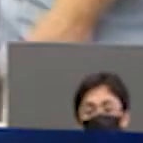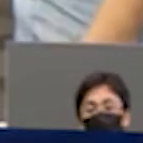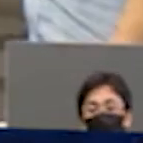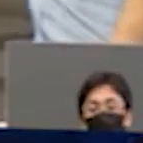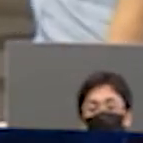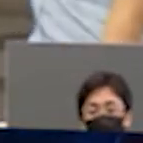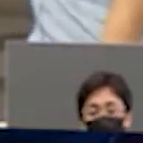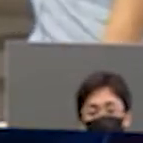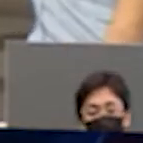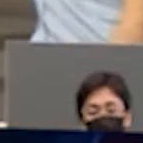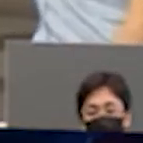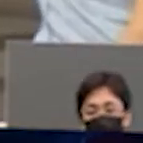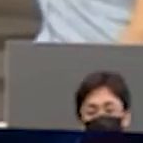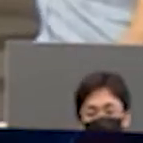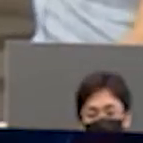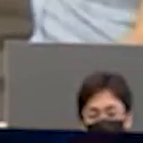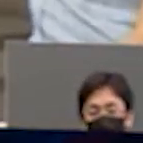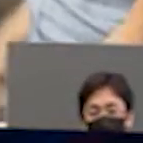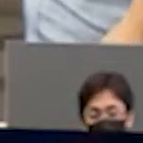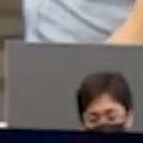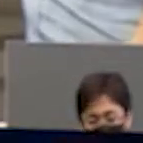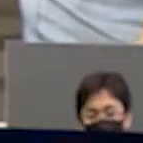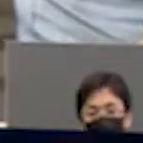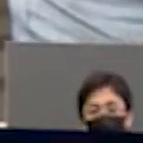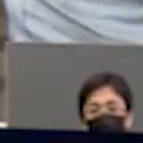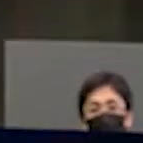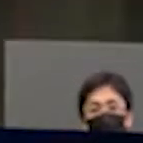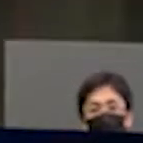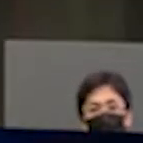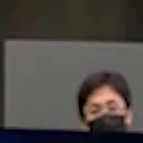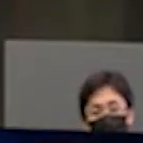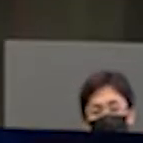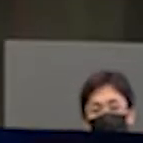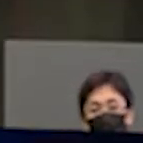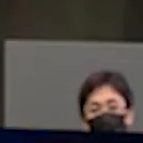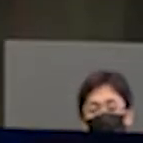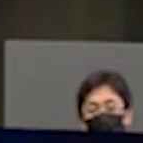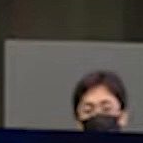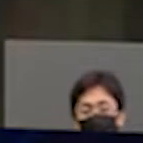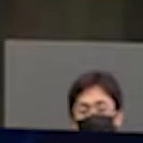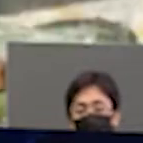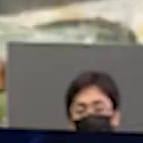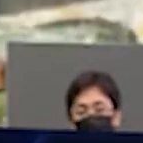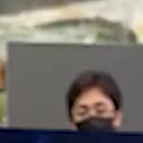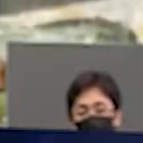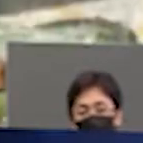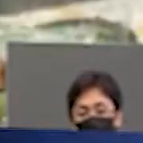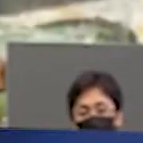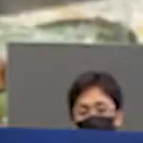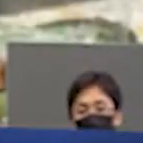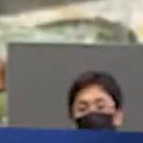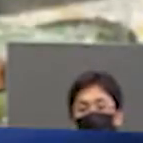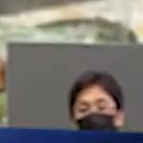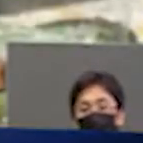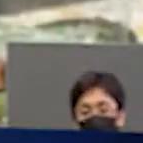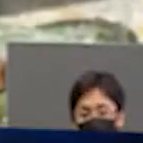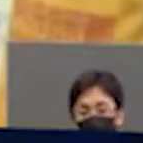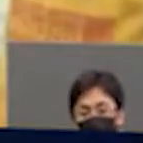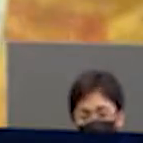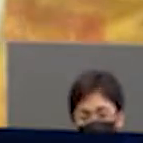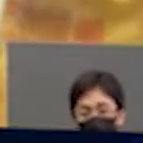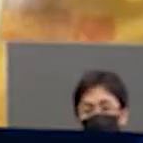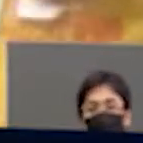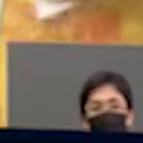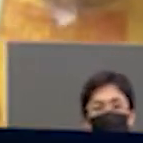แล้วเริ่มใช้จ่ายกันวันนี้นะฮะเว็บเป๋าตังยาร่วมก็แล้วกันน่ะบอกให้ชาว